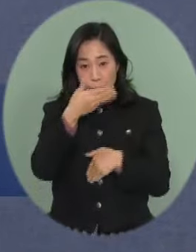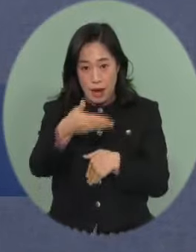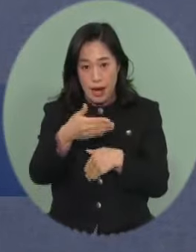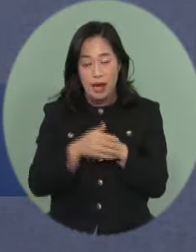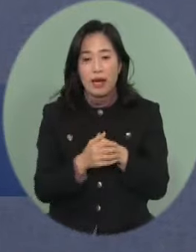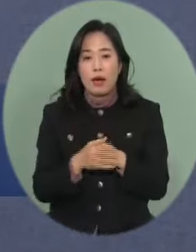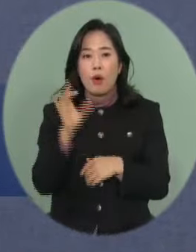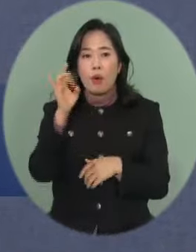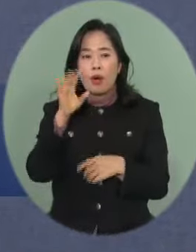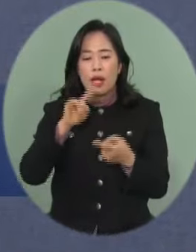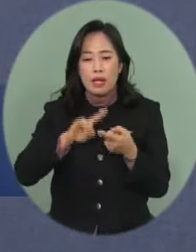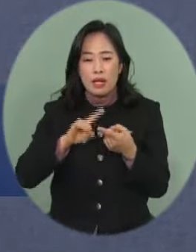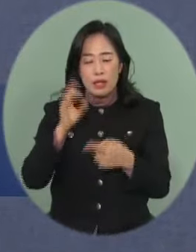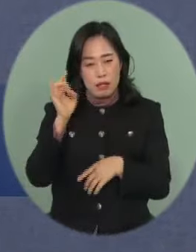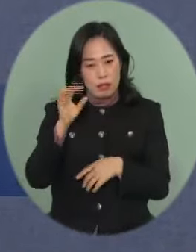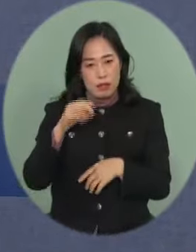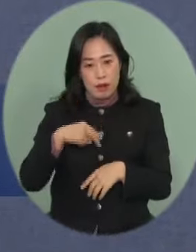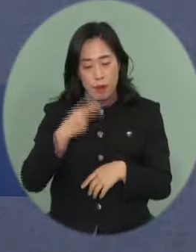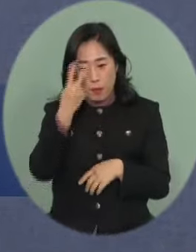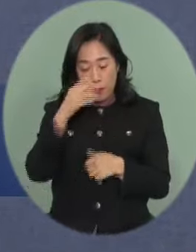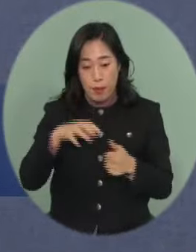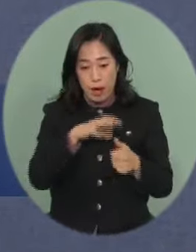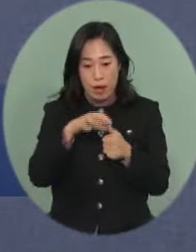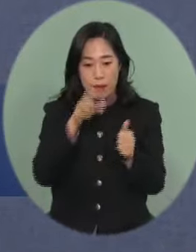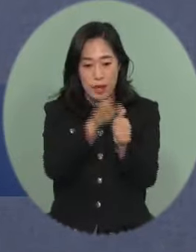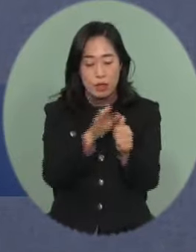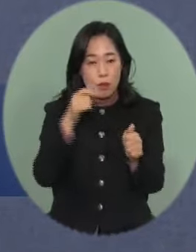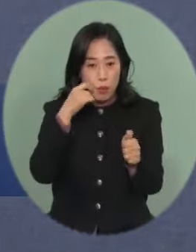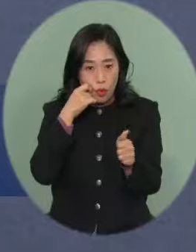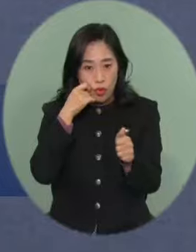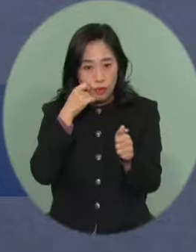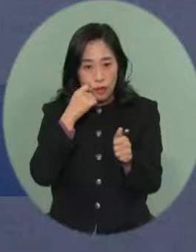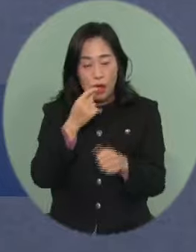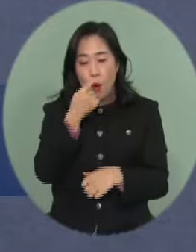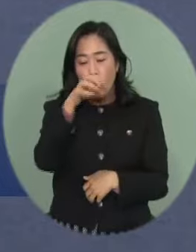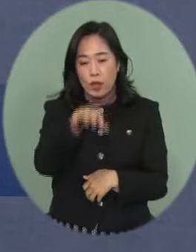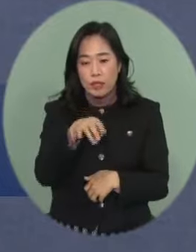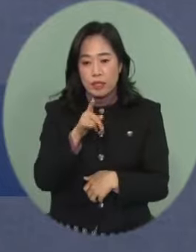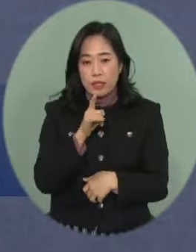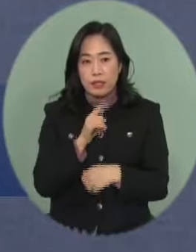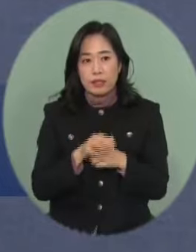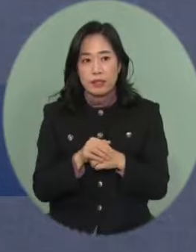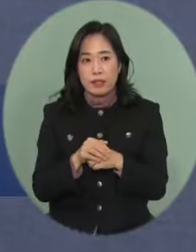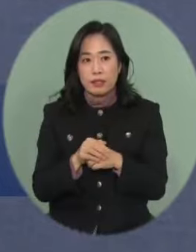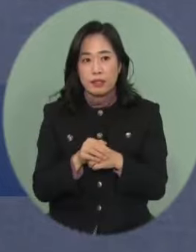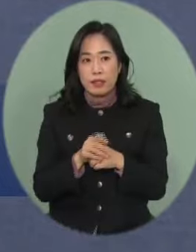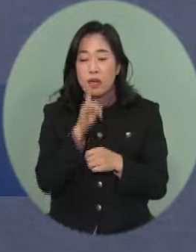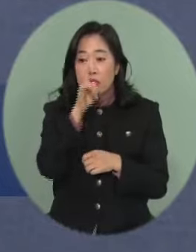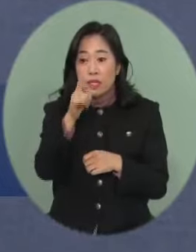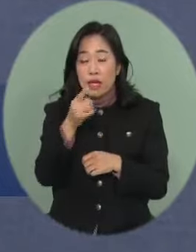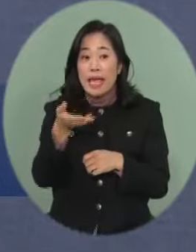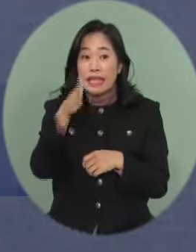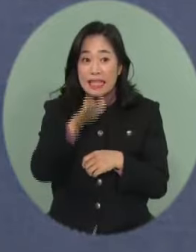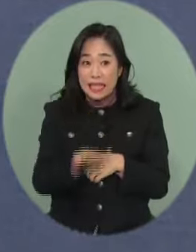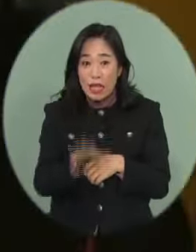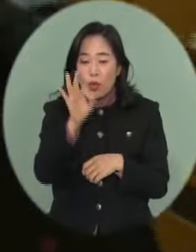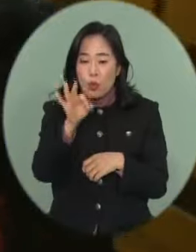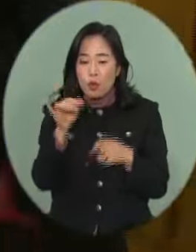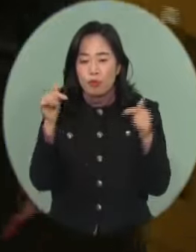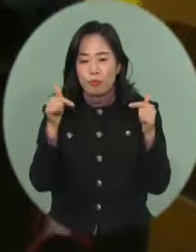기존에 보육을 맡길 데가 없어서 학원으로 아이들이 수강 신청을 했다면 학습비가 예산이 많이 줄어들 거로